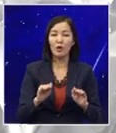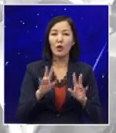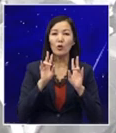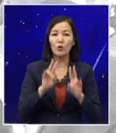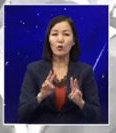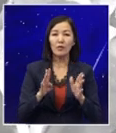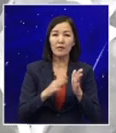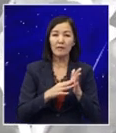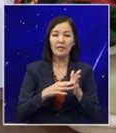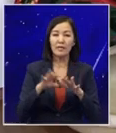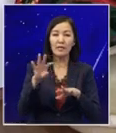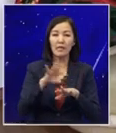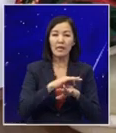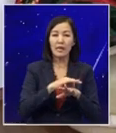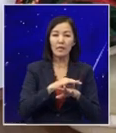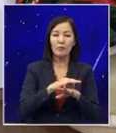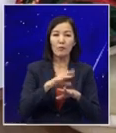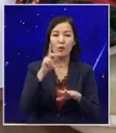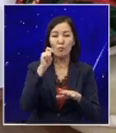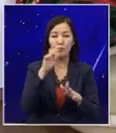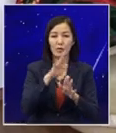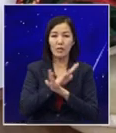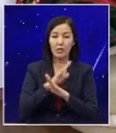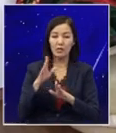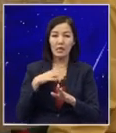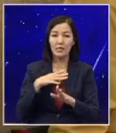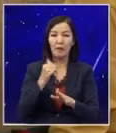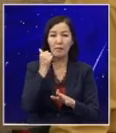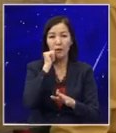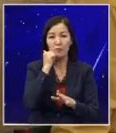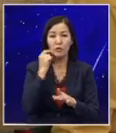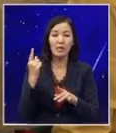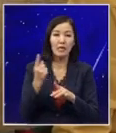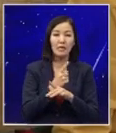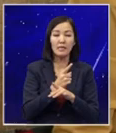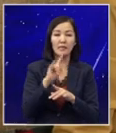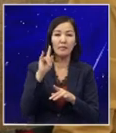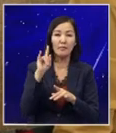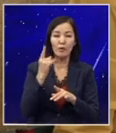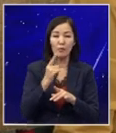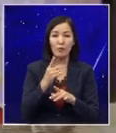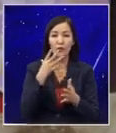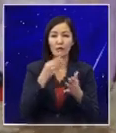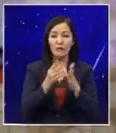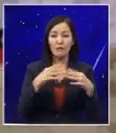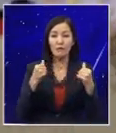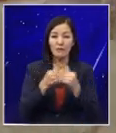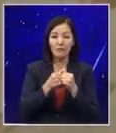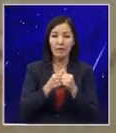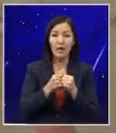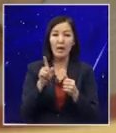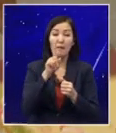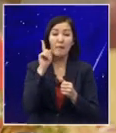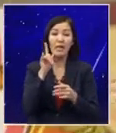9 лет брака ее супруг скоропостижно скончался. Как утверждает Култай Апа, он был единственным ребенком в семье. И на хрупкие плечи молодой женщины